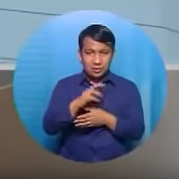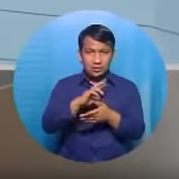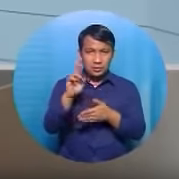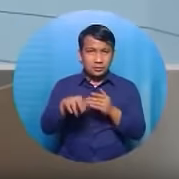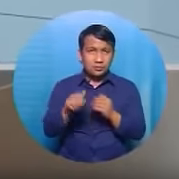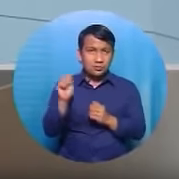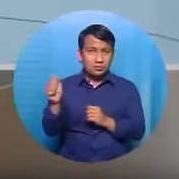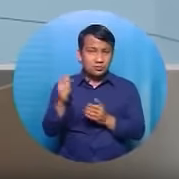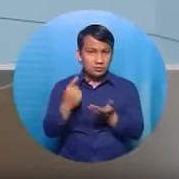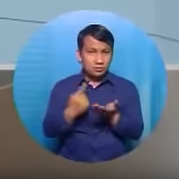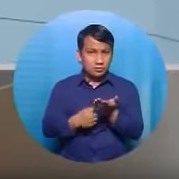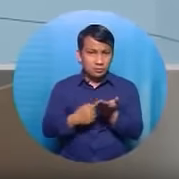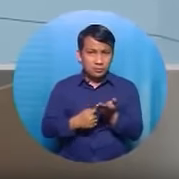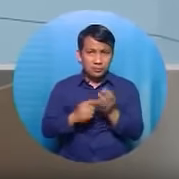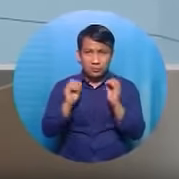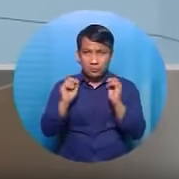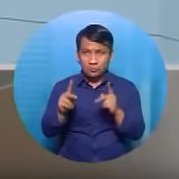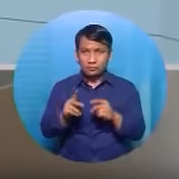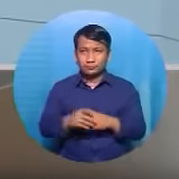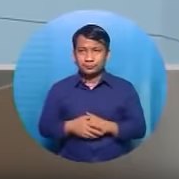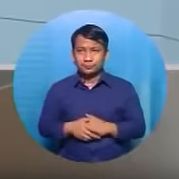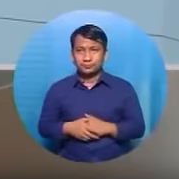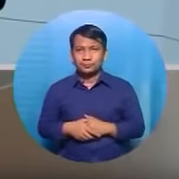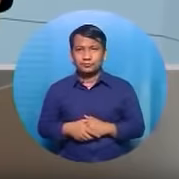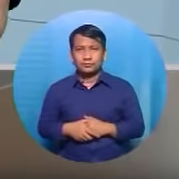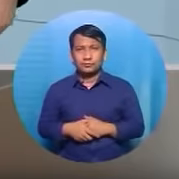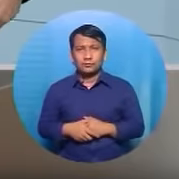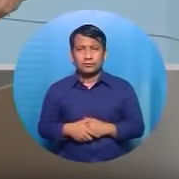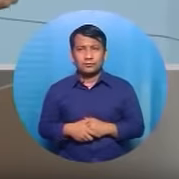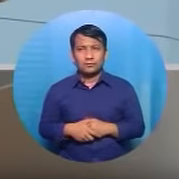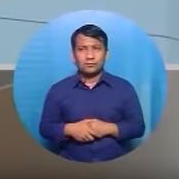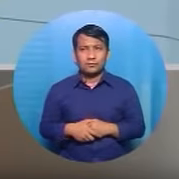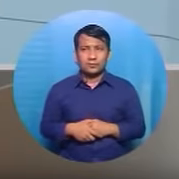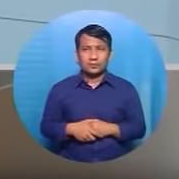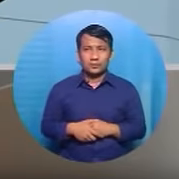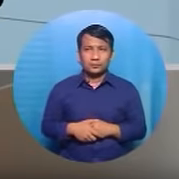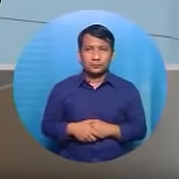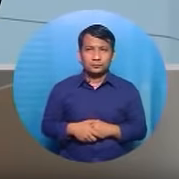sa inyong mga pag-uusap. Okay? Sir. Ma. Sir.